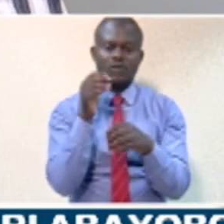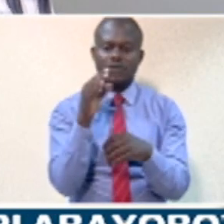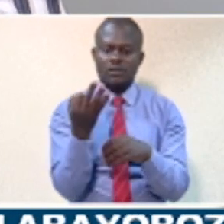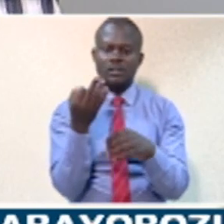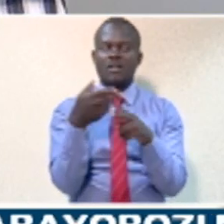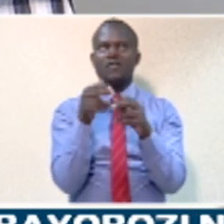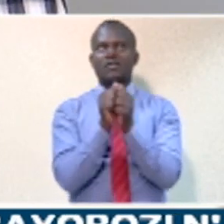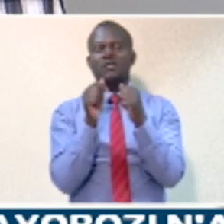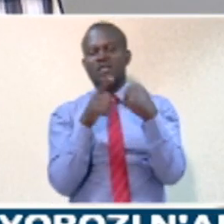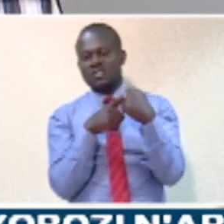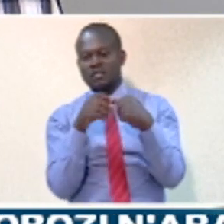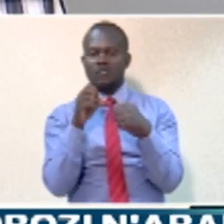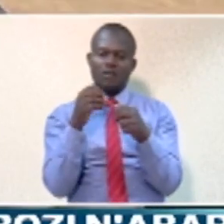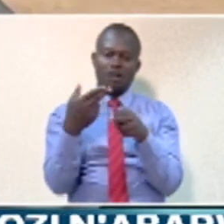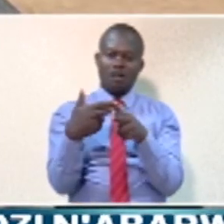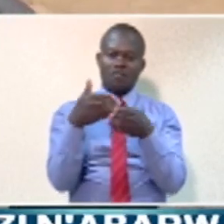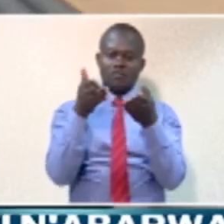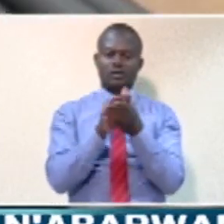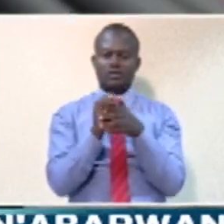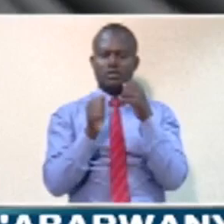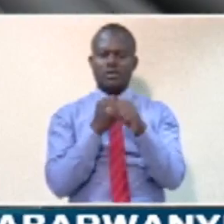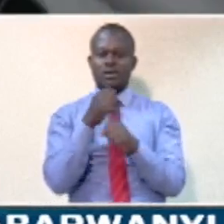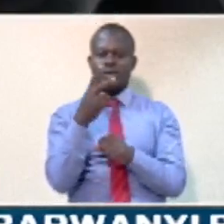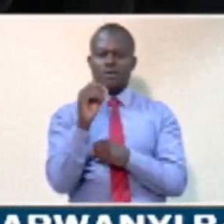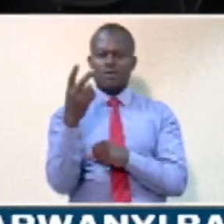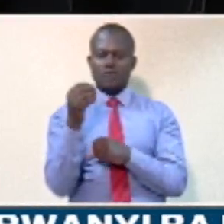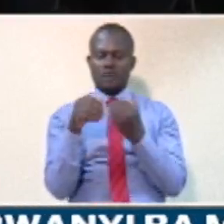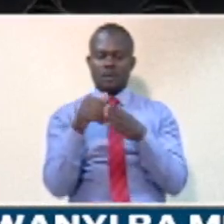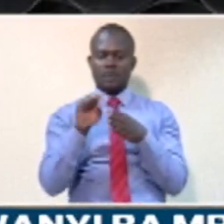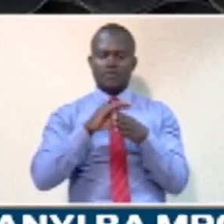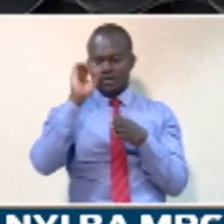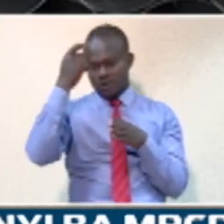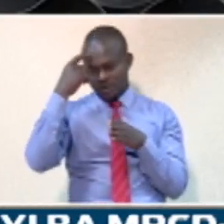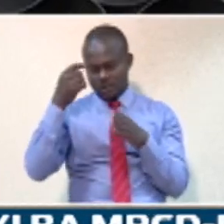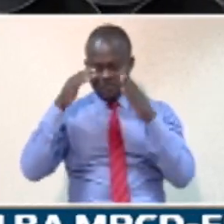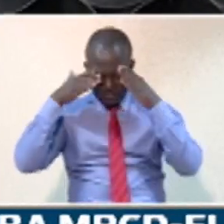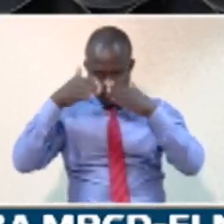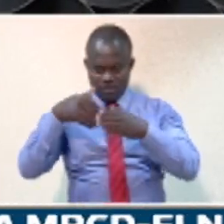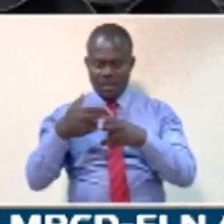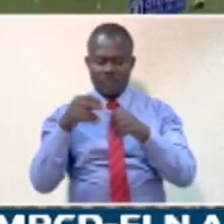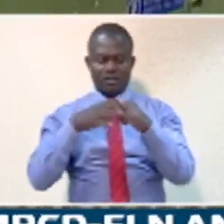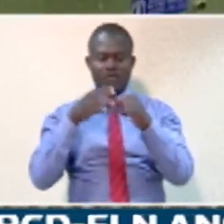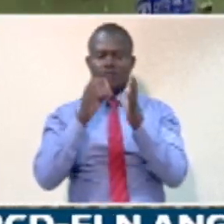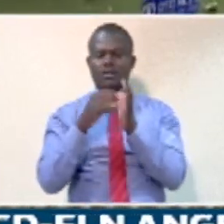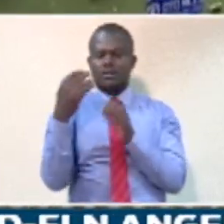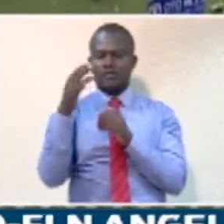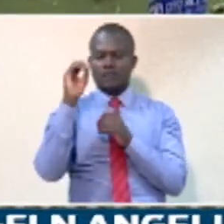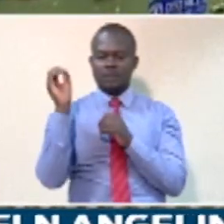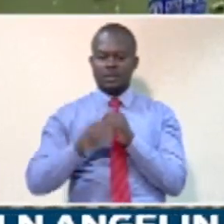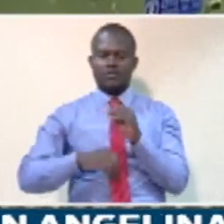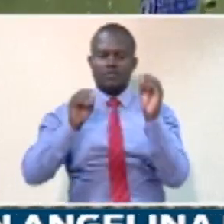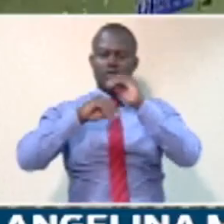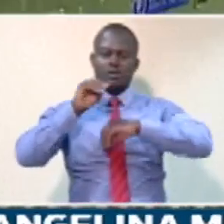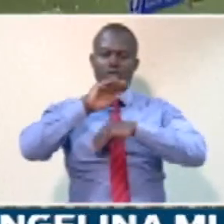nka 16 aho ngaho hafi aho. Mu mwaka wa 2020 ishoramari rya Leta ryari ryihariye 9.5% by'umusaruro